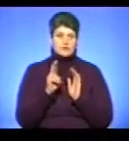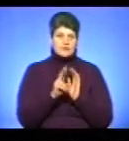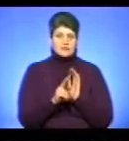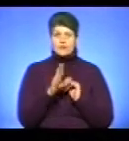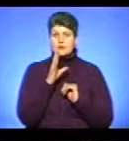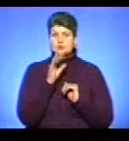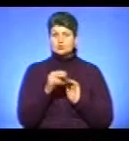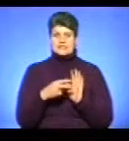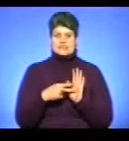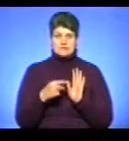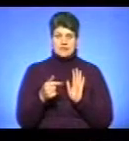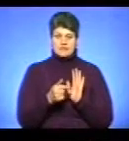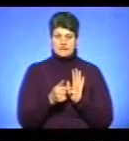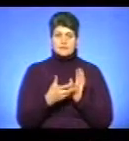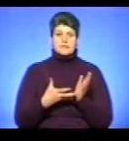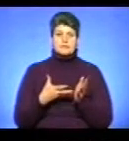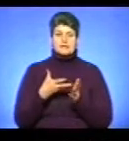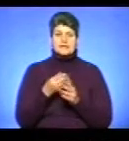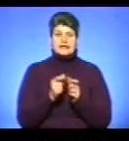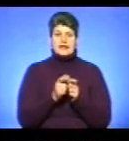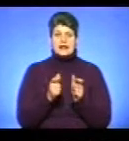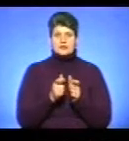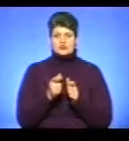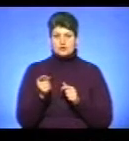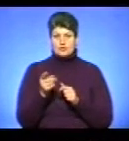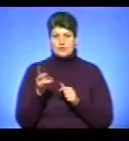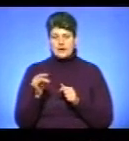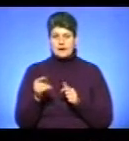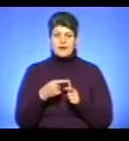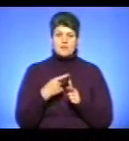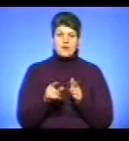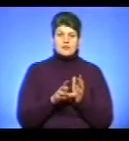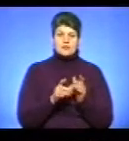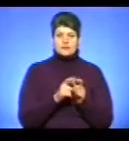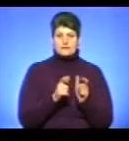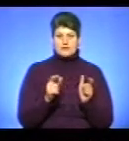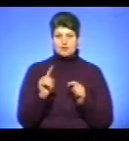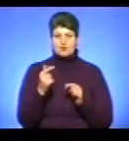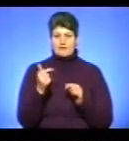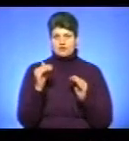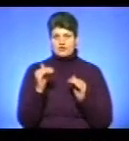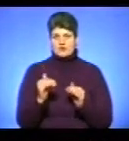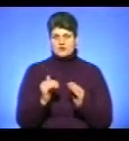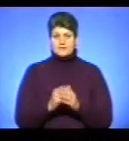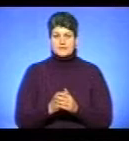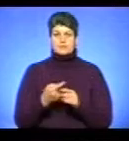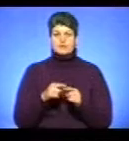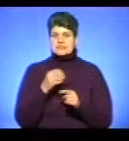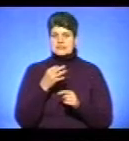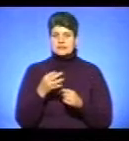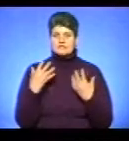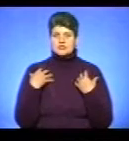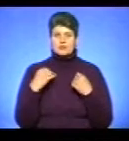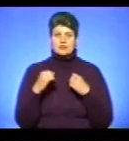маршрутках 7 гривень. При розрахунку карткою тернополянина або електронним квитком на гривню дешевше, повідомив начальник